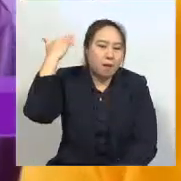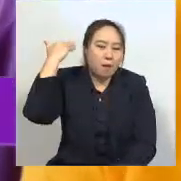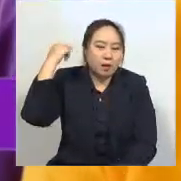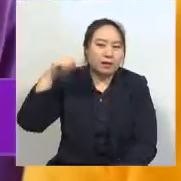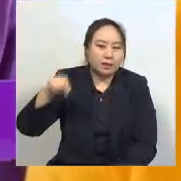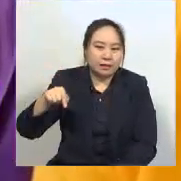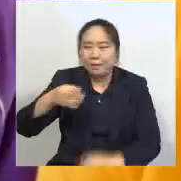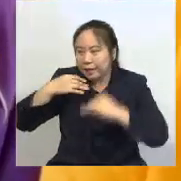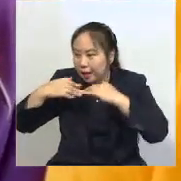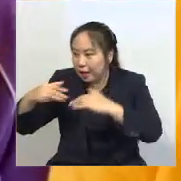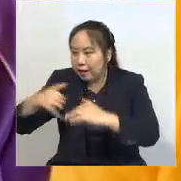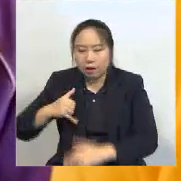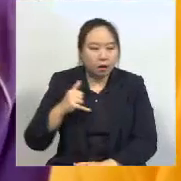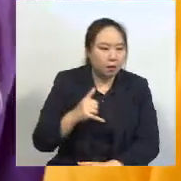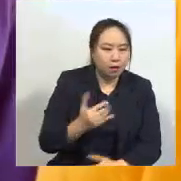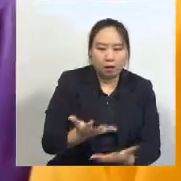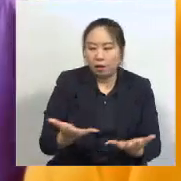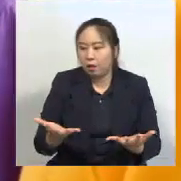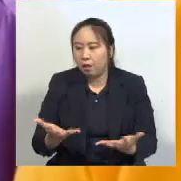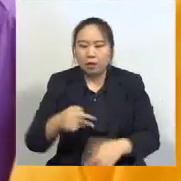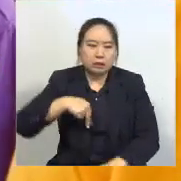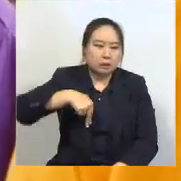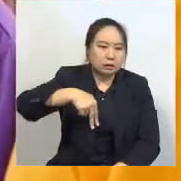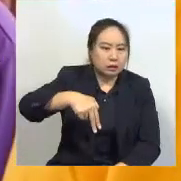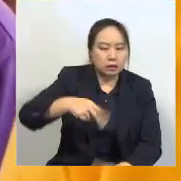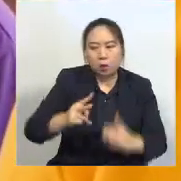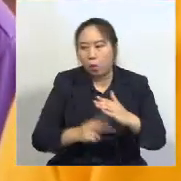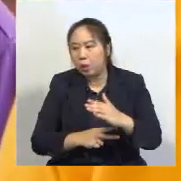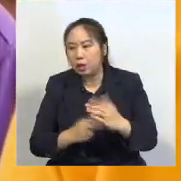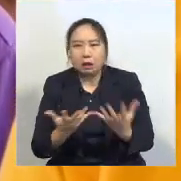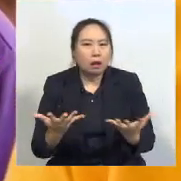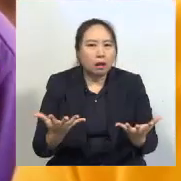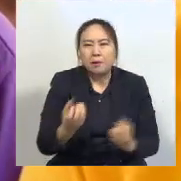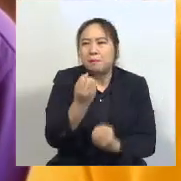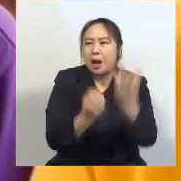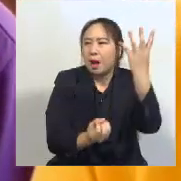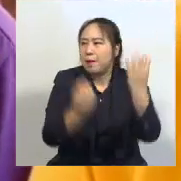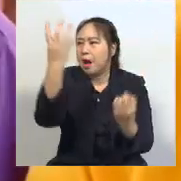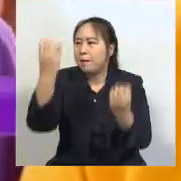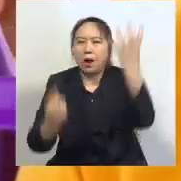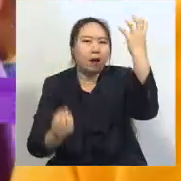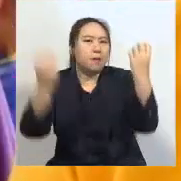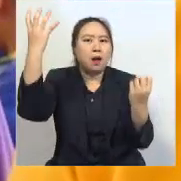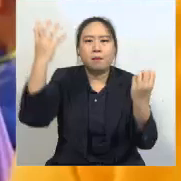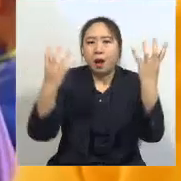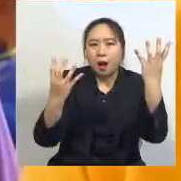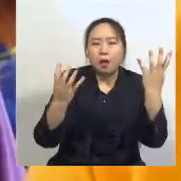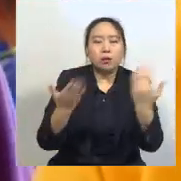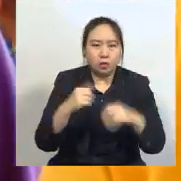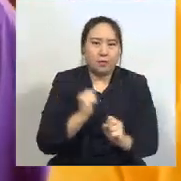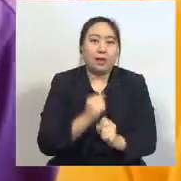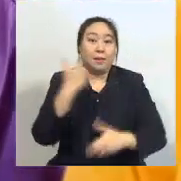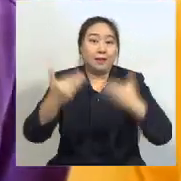แล้วก็คือไม่รู้จะไปตรงไหนแล้วจะเดินหรือจะวิ่งก็มีพื้นที่แล้วมันเป็นป่าทั้งหมดนะครับหลังจากเทศบาลมาทำกิจกรรมตร